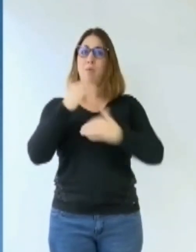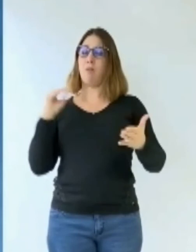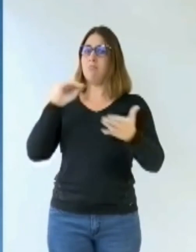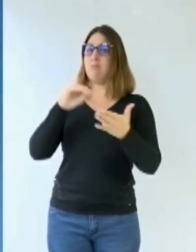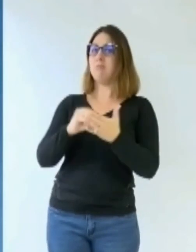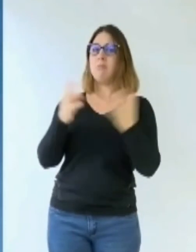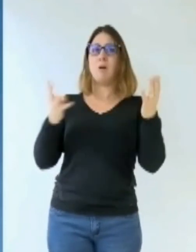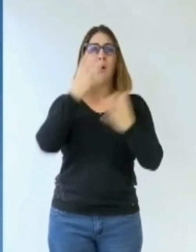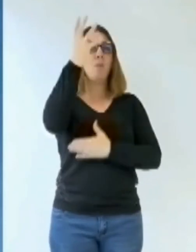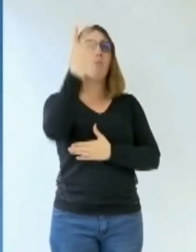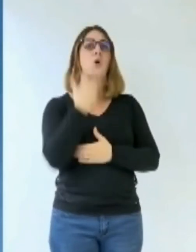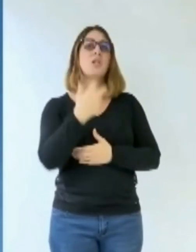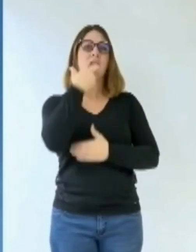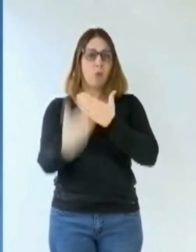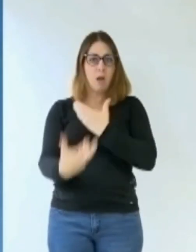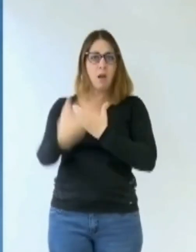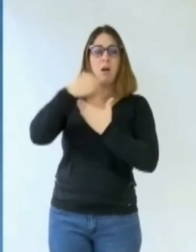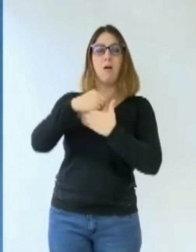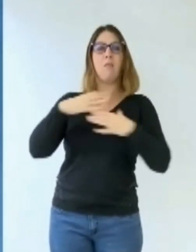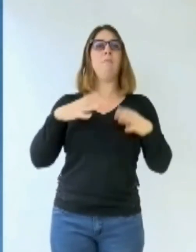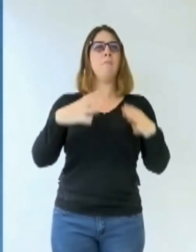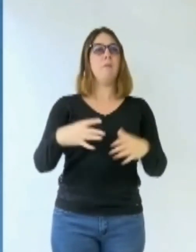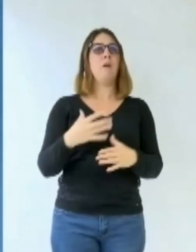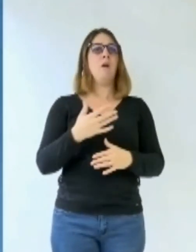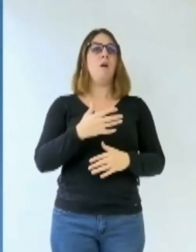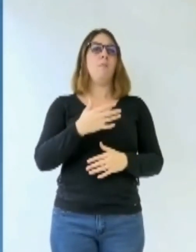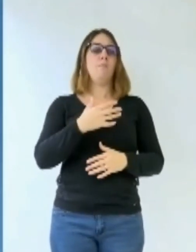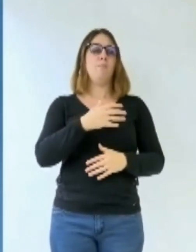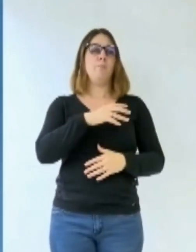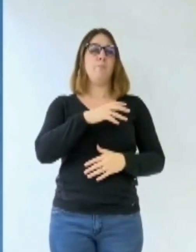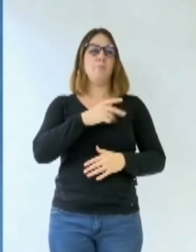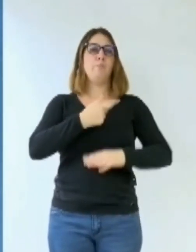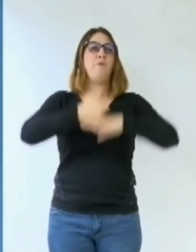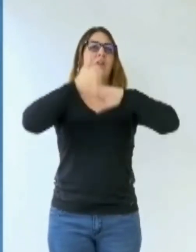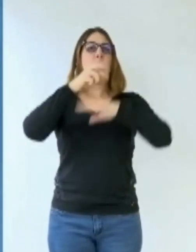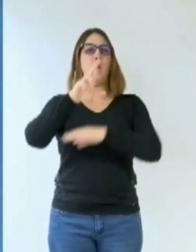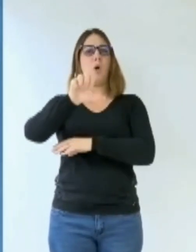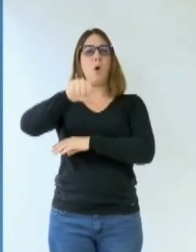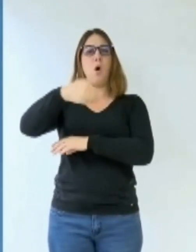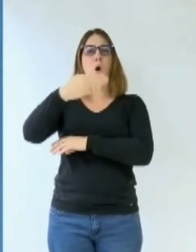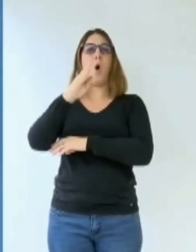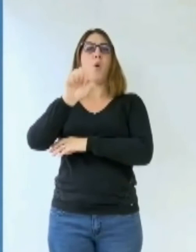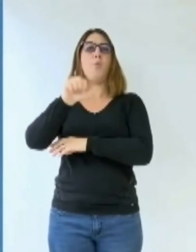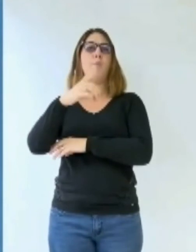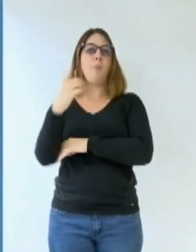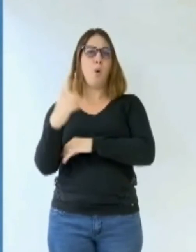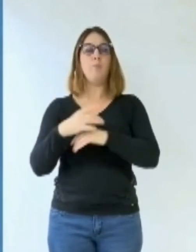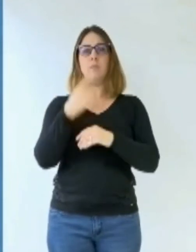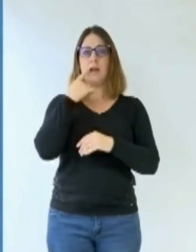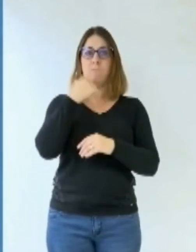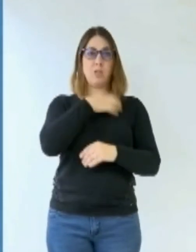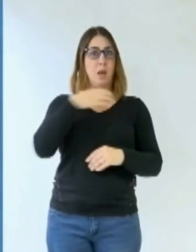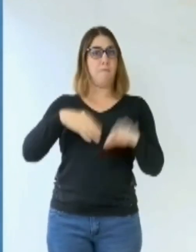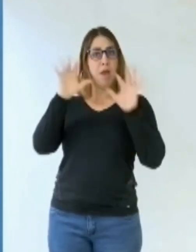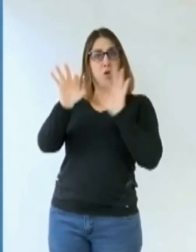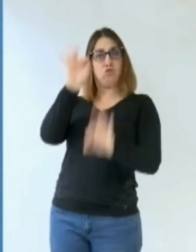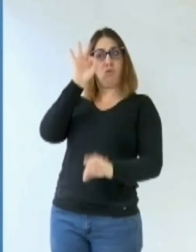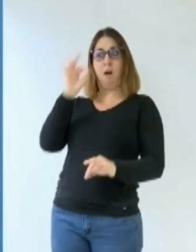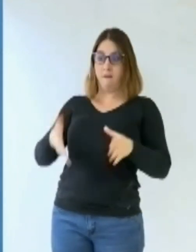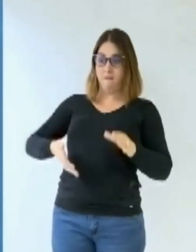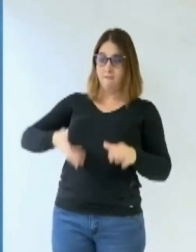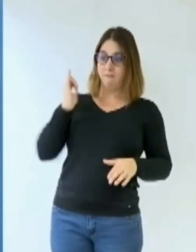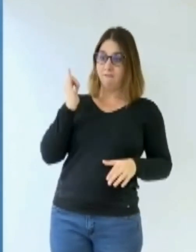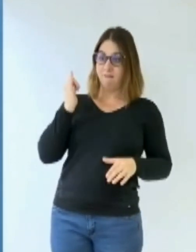projet de participation citoyenne porté par le professeur Rambaud. En pratique, des référents citoyens sont choisis par le maire sur